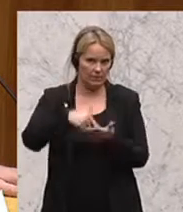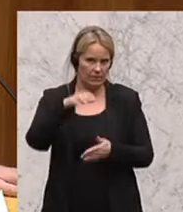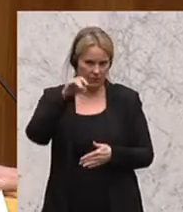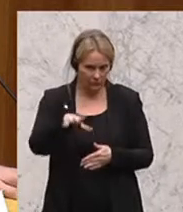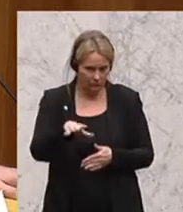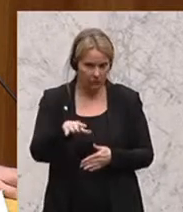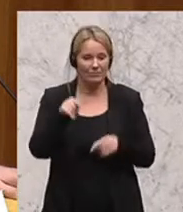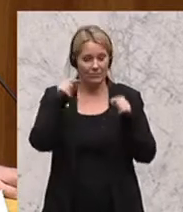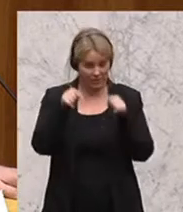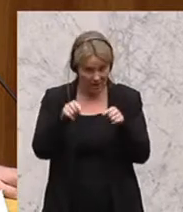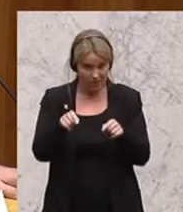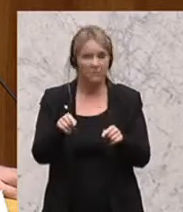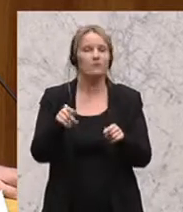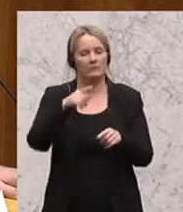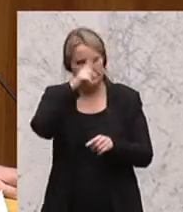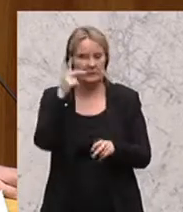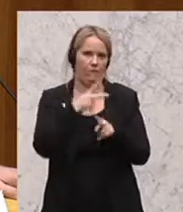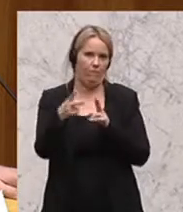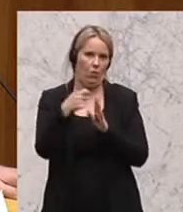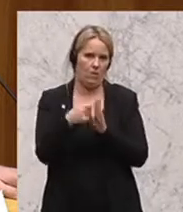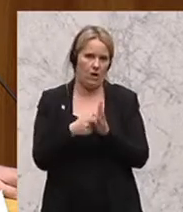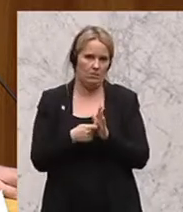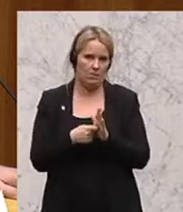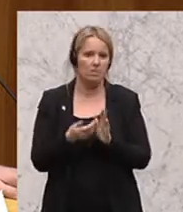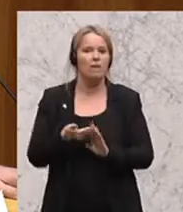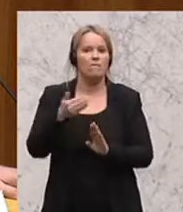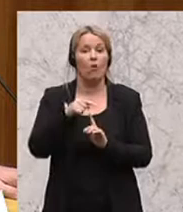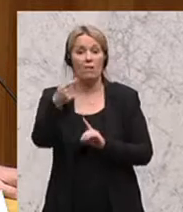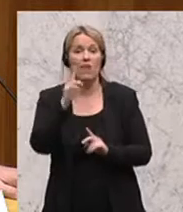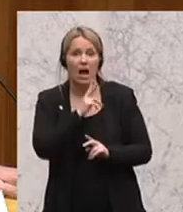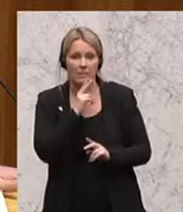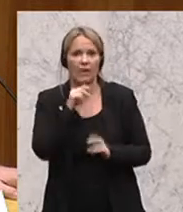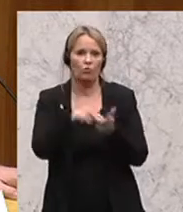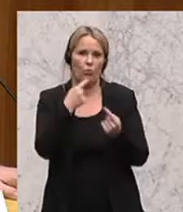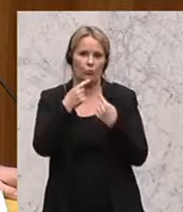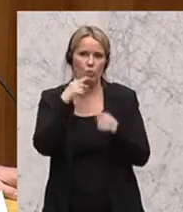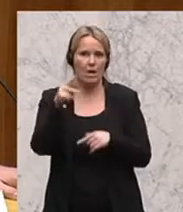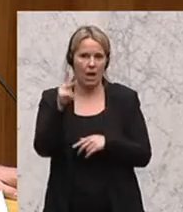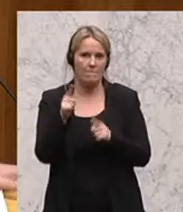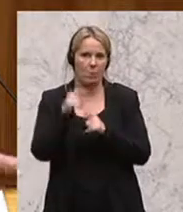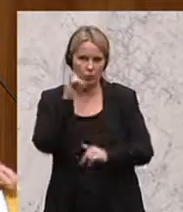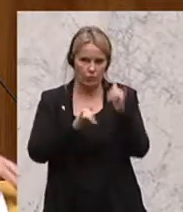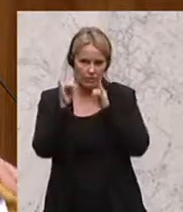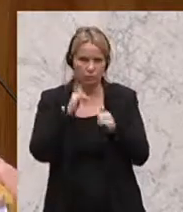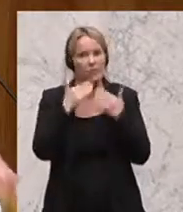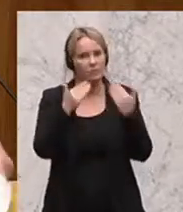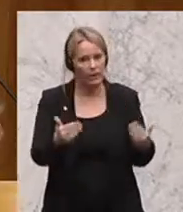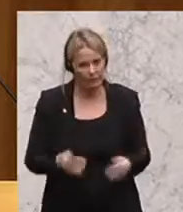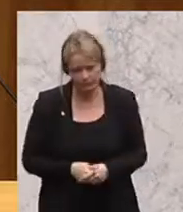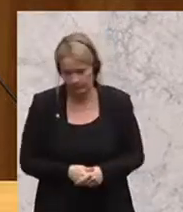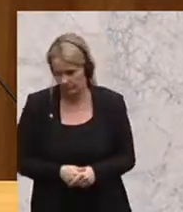31.12.2015. Das wären einmal sinnvolle Maßnahmen, bevor wir am Nachmittag zur Kammer kommen und zum Tourismus. Ich danke Ihnen